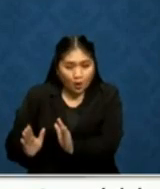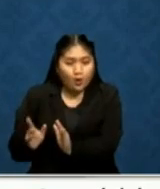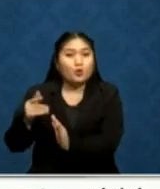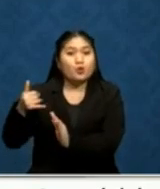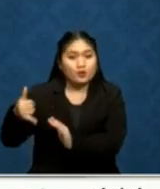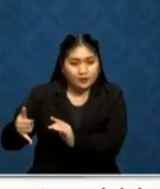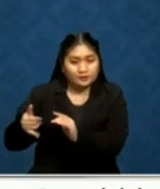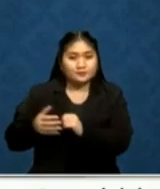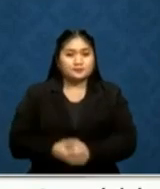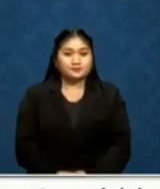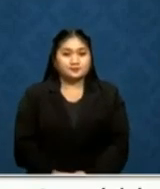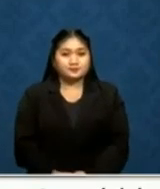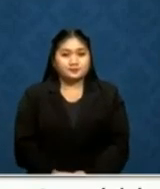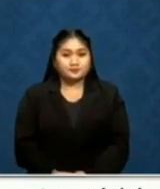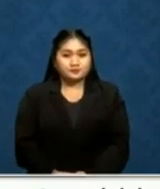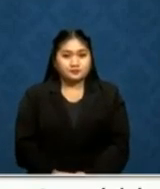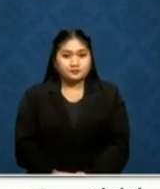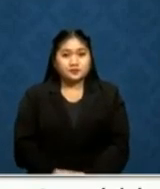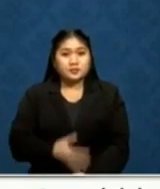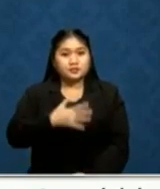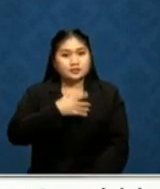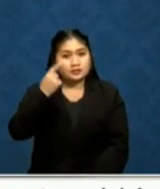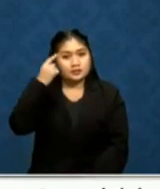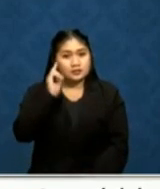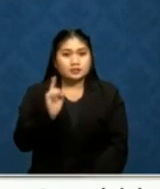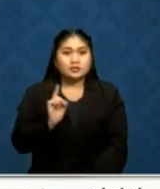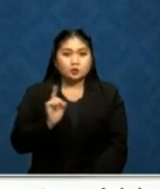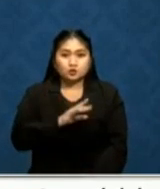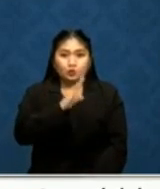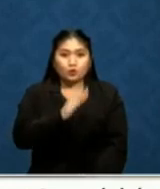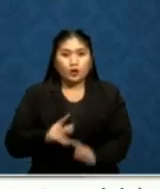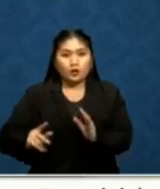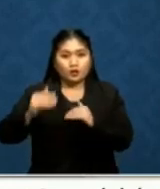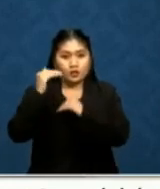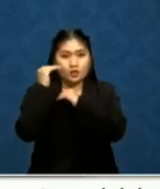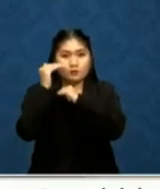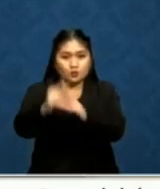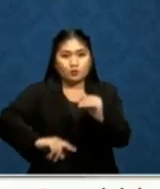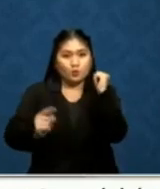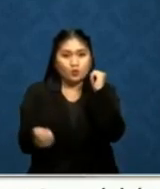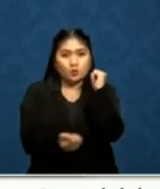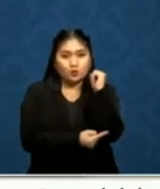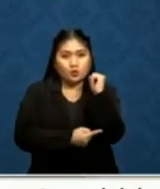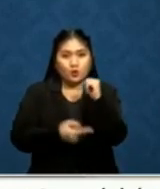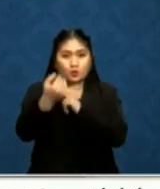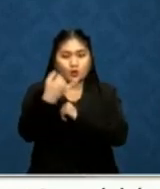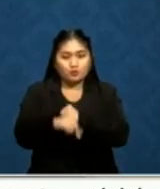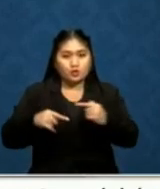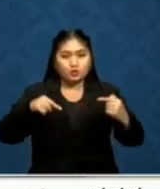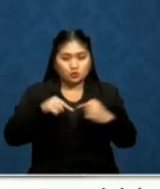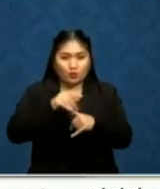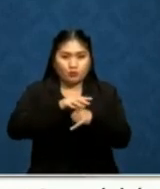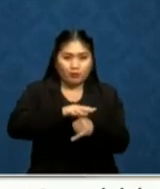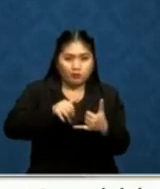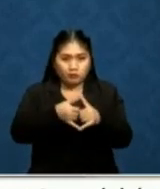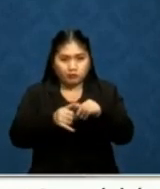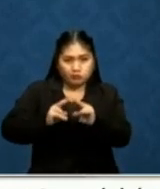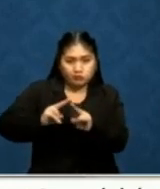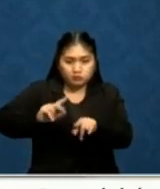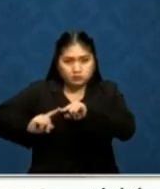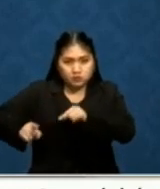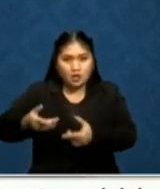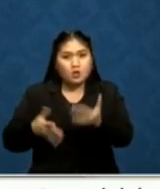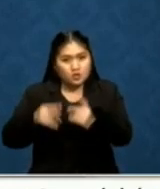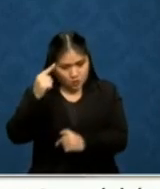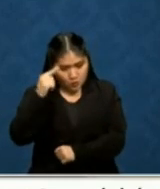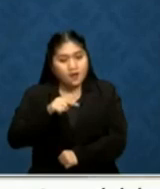ะท่านประธานคะดิฉันมองว่าการกำหนดบทลงโทษให้มีความผิดฐานคุกคามทางเพศเป็นเรื่องที่สมควรน